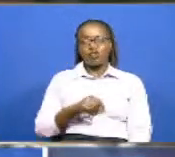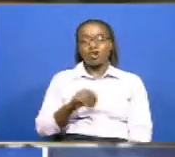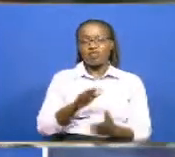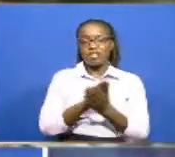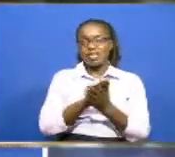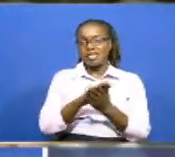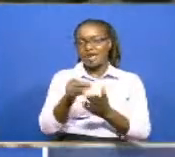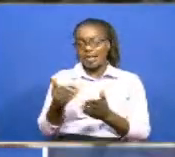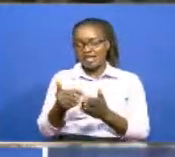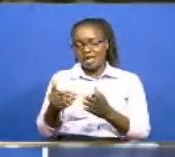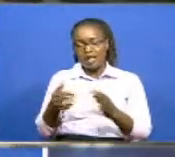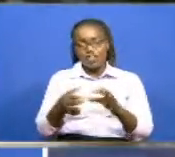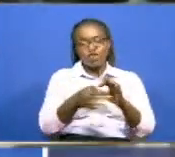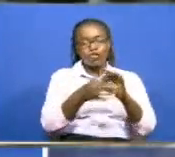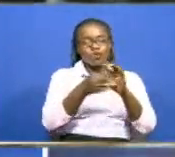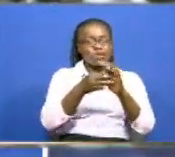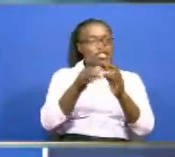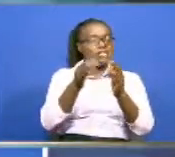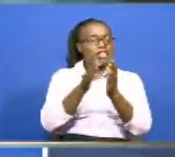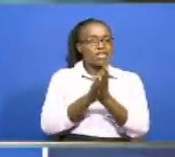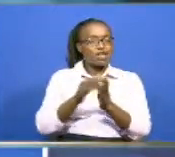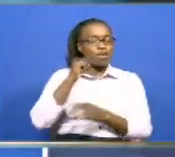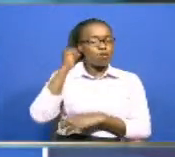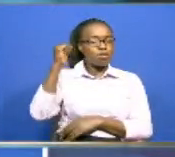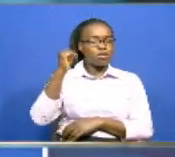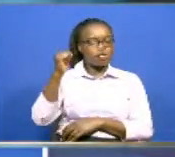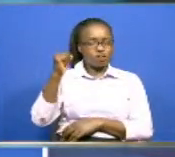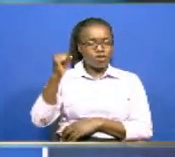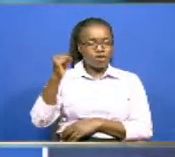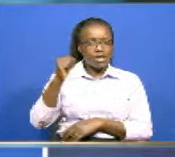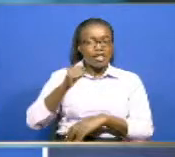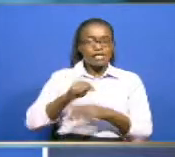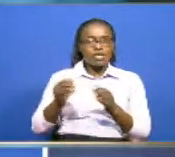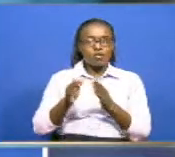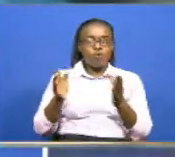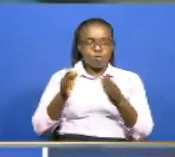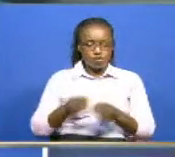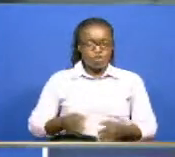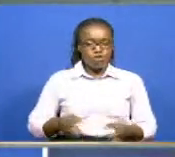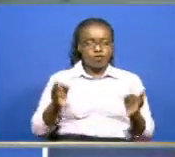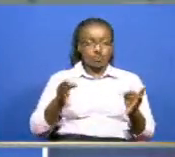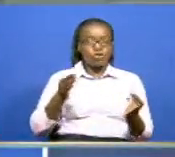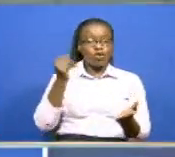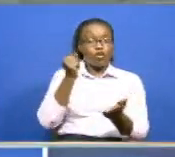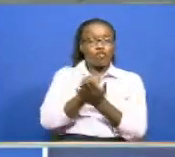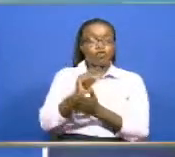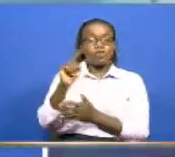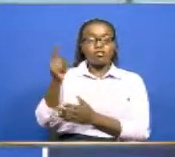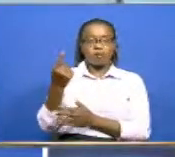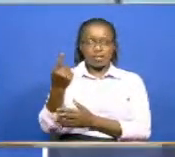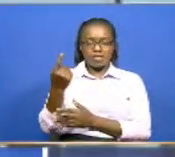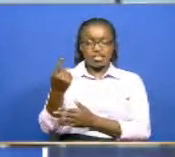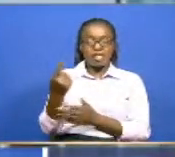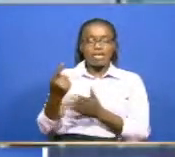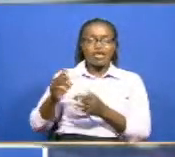au muungano mwingine wowote wa kisiasa. Akiongea wakati wa ufunguzi rasmi wa ofisi za kwanza za chama hicho katika kaunti ya Mombasa,